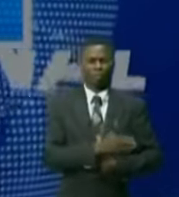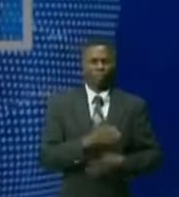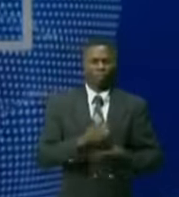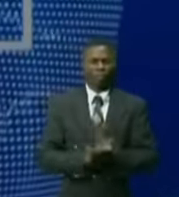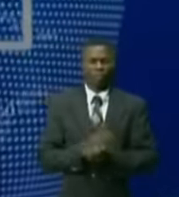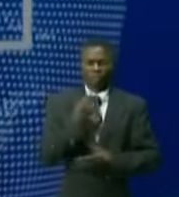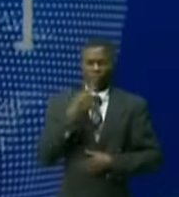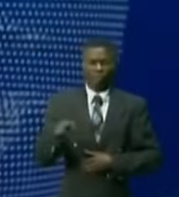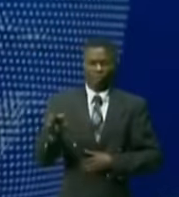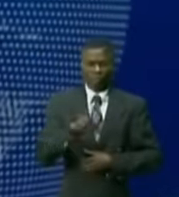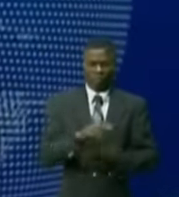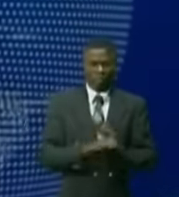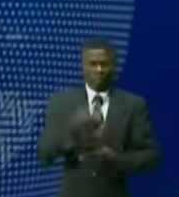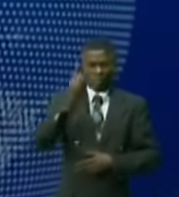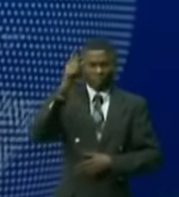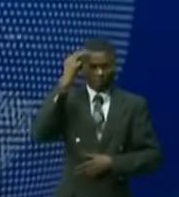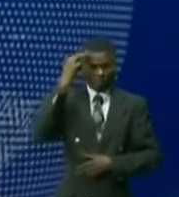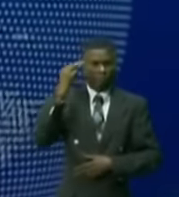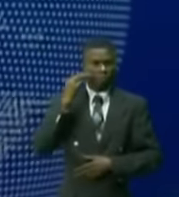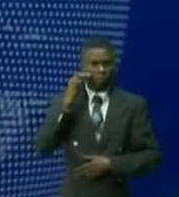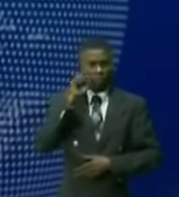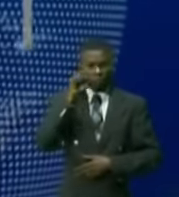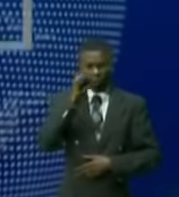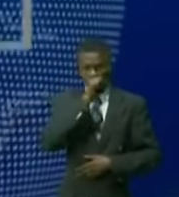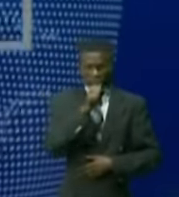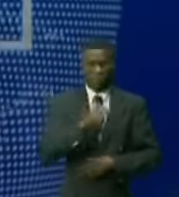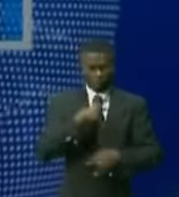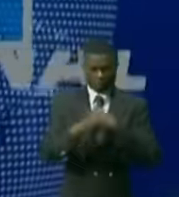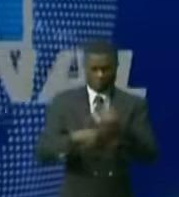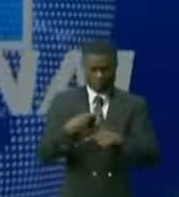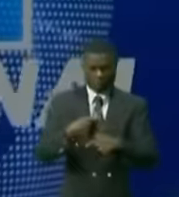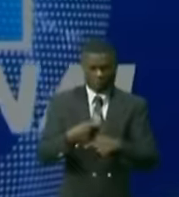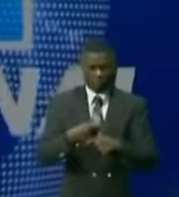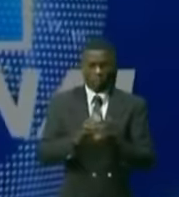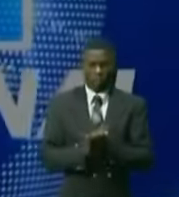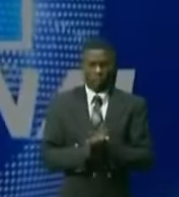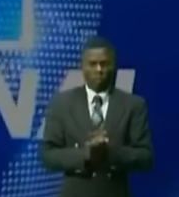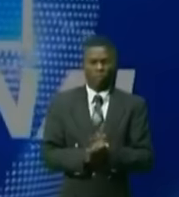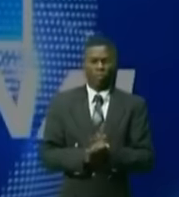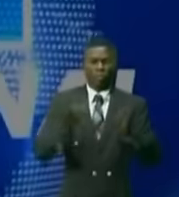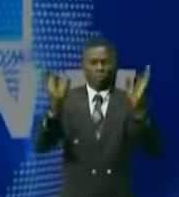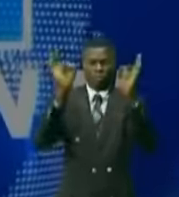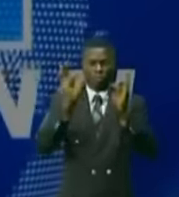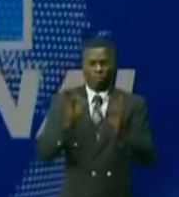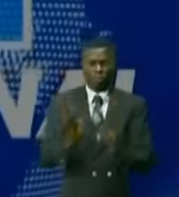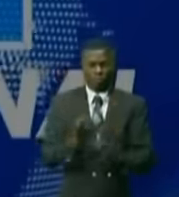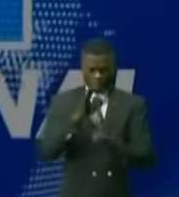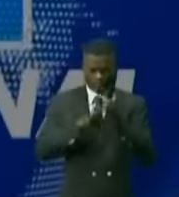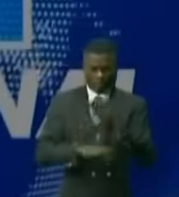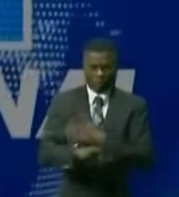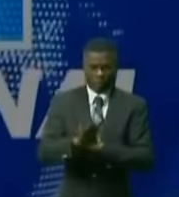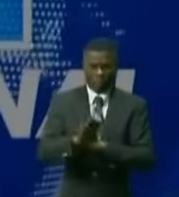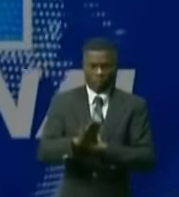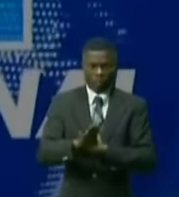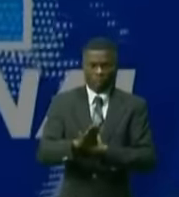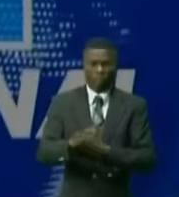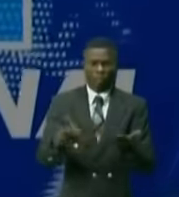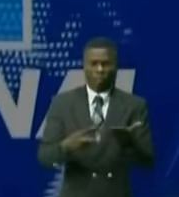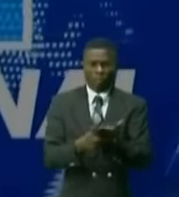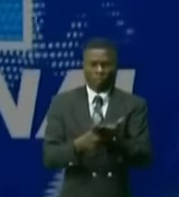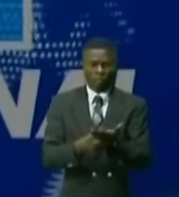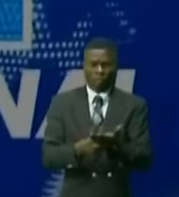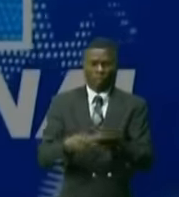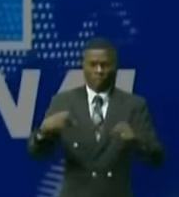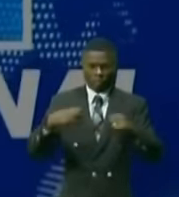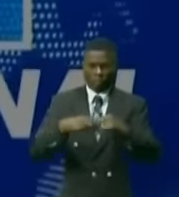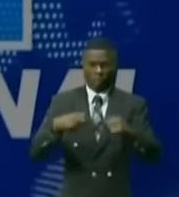Je l'ai dit tantôt, Jean-Michel Samalou Kondé a procédé au lancement officiel de la réforme qui introduit l'usage de la facture